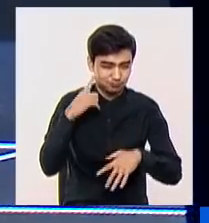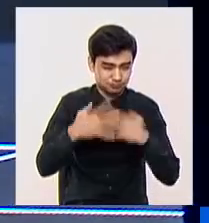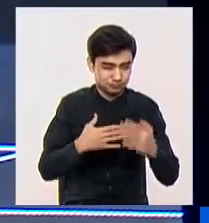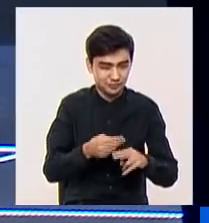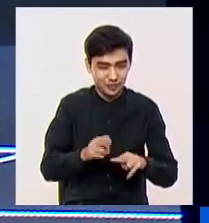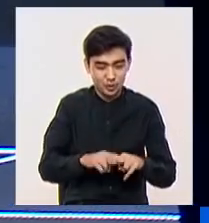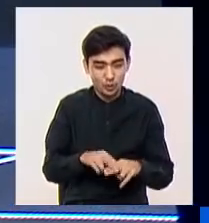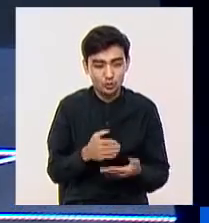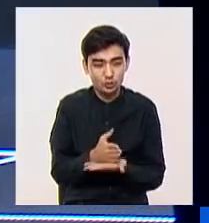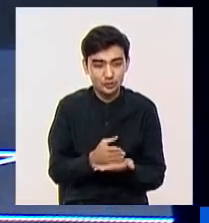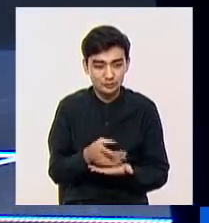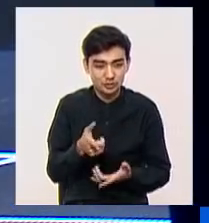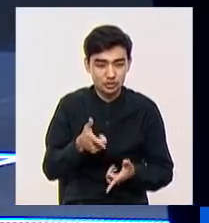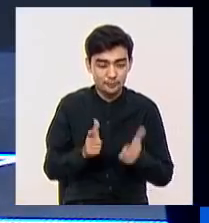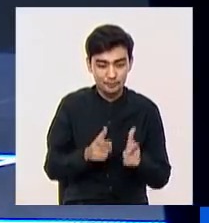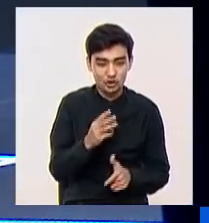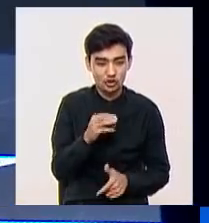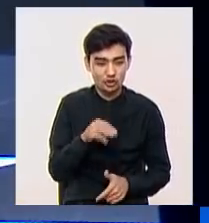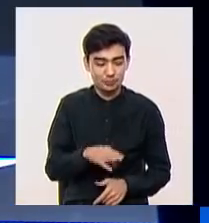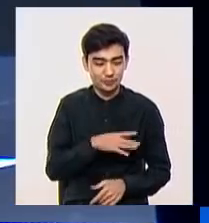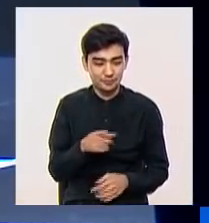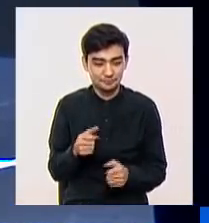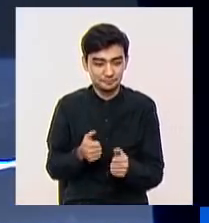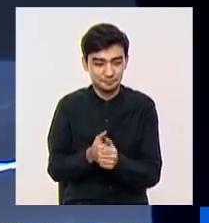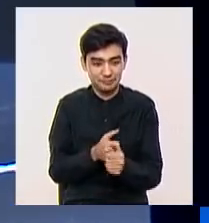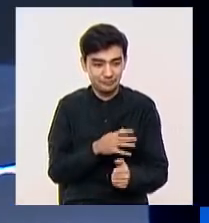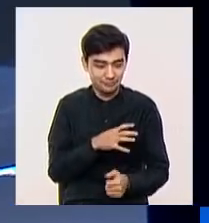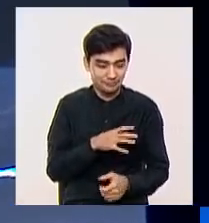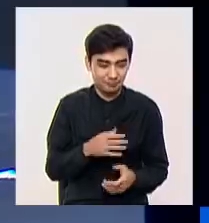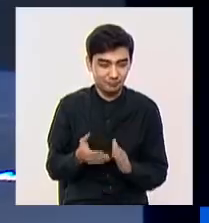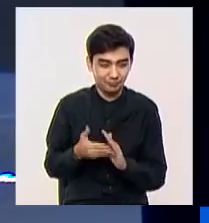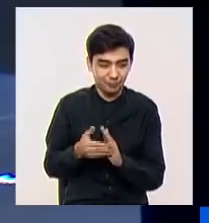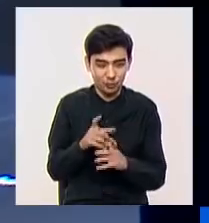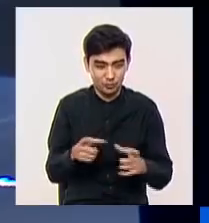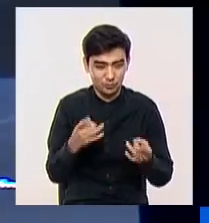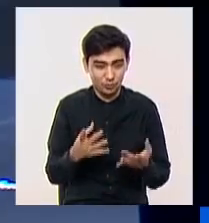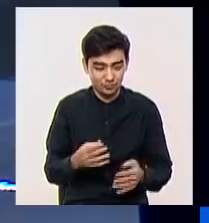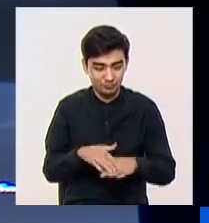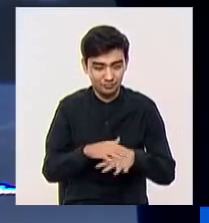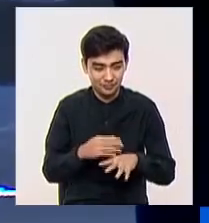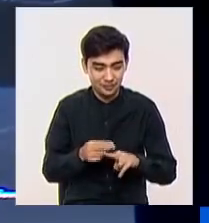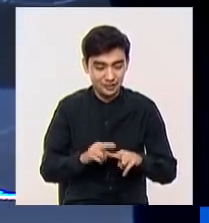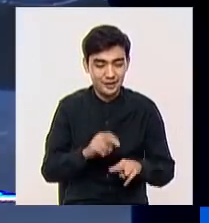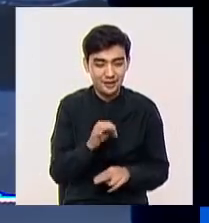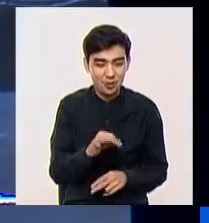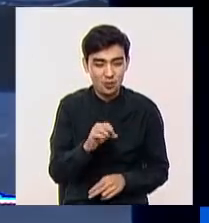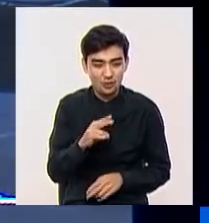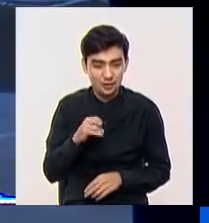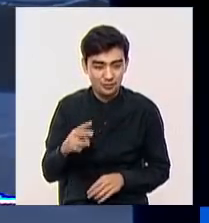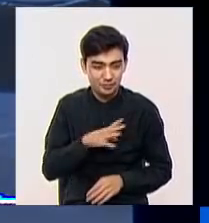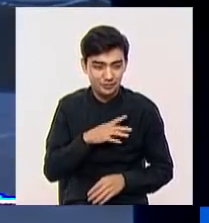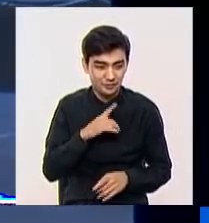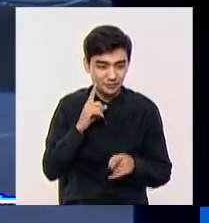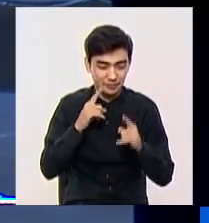которые служили для них живым щитом сегодня лидеры стран участниц из в онлайн формате обсудили события происходящие в